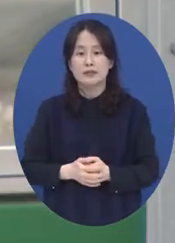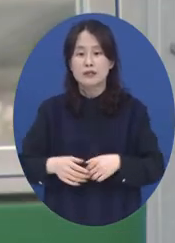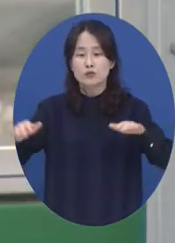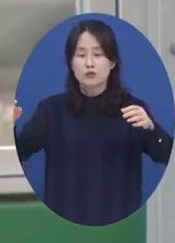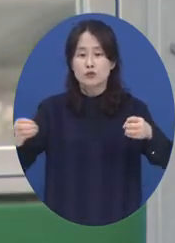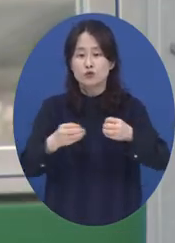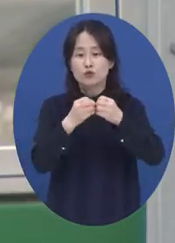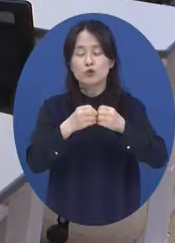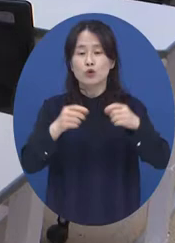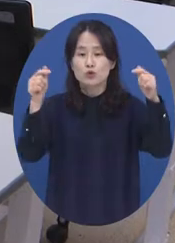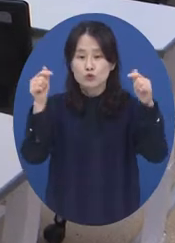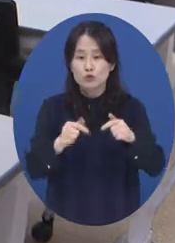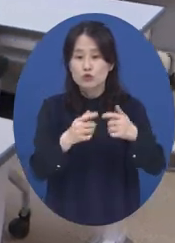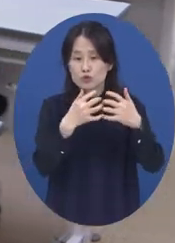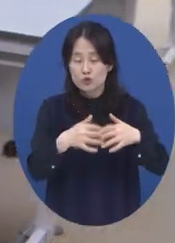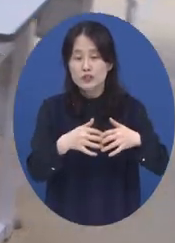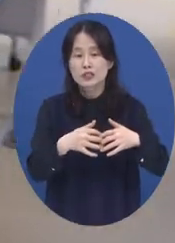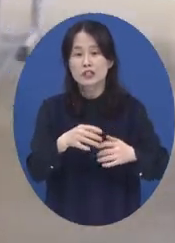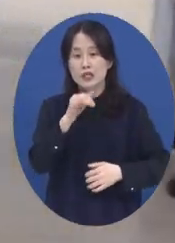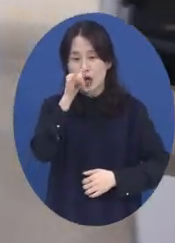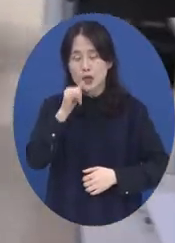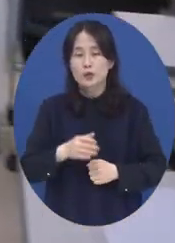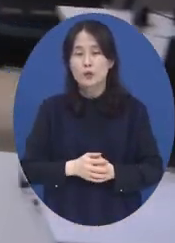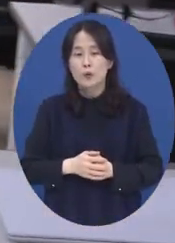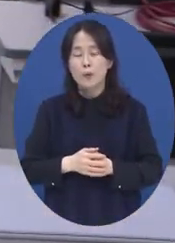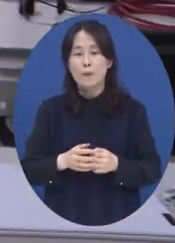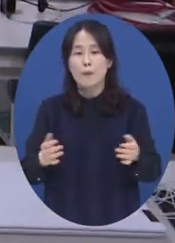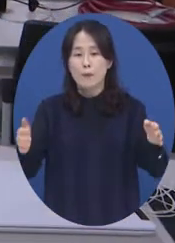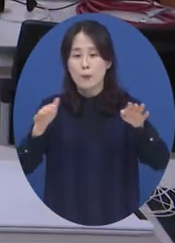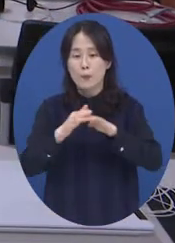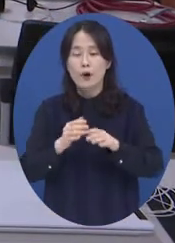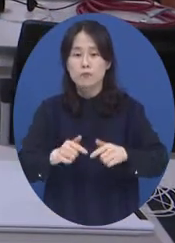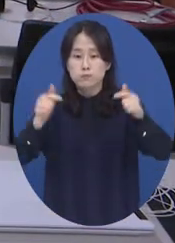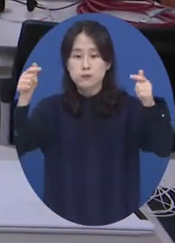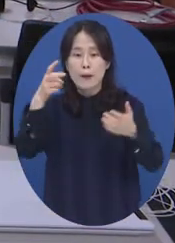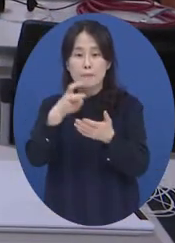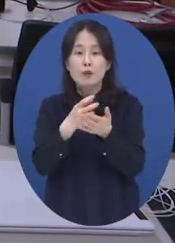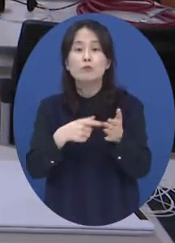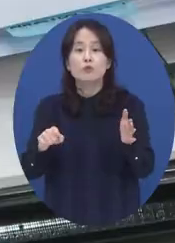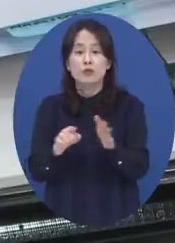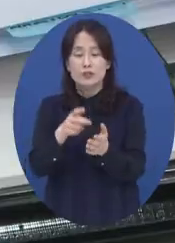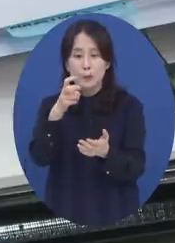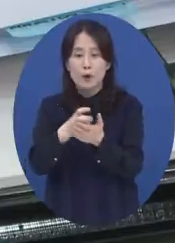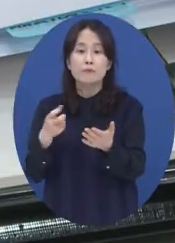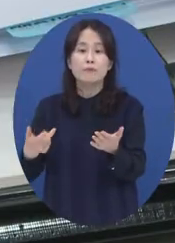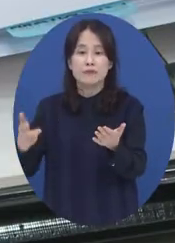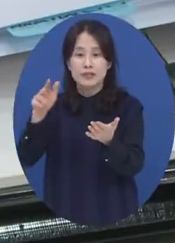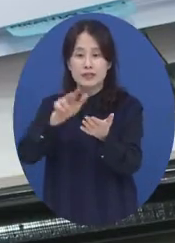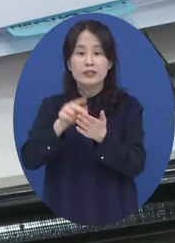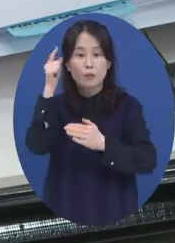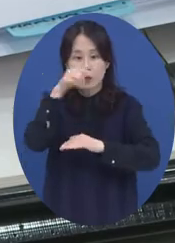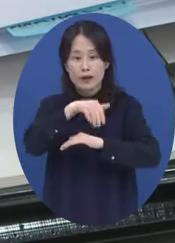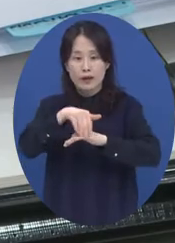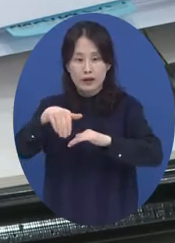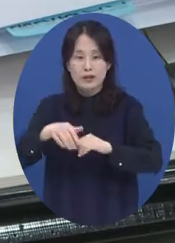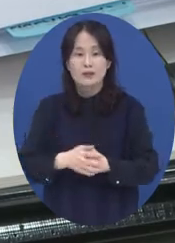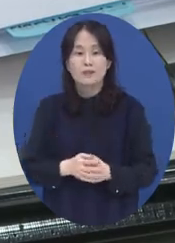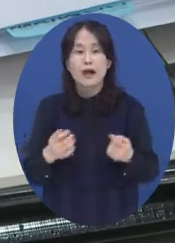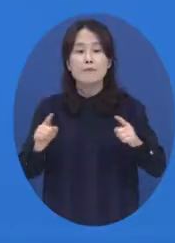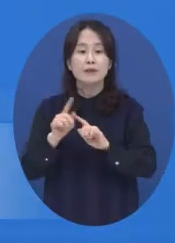구상입니다. 또 조류 충돌 저감 조치의 실행과 조류 충돌 방지 시설 확산 제도화를 위해 조례를